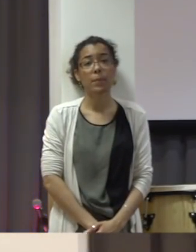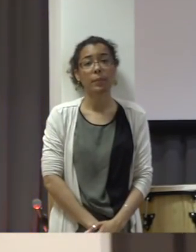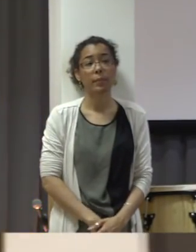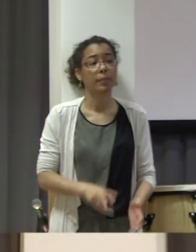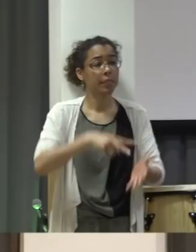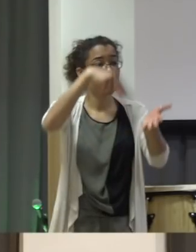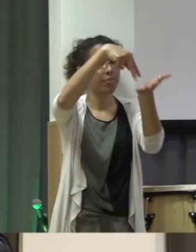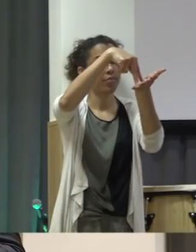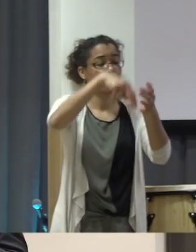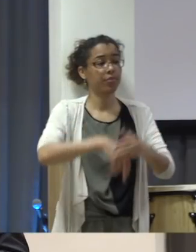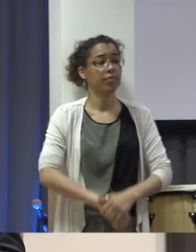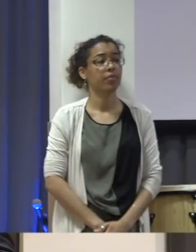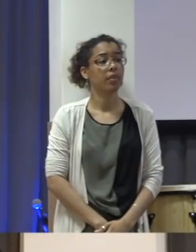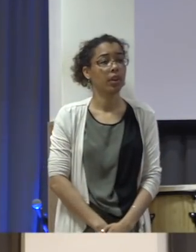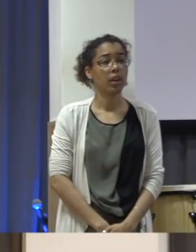Lèvons-nous.